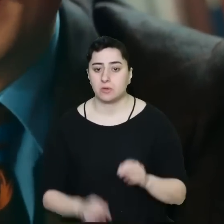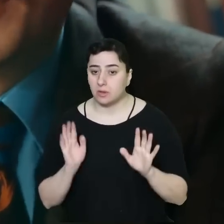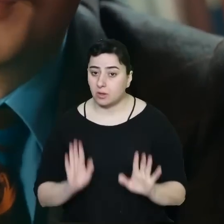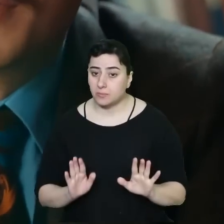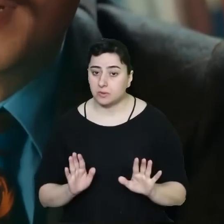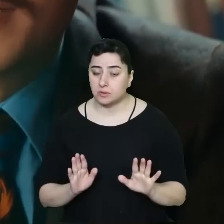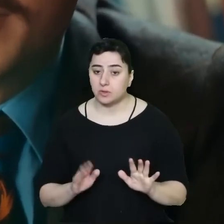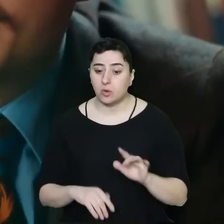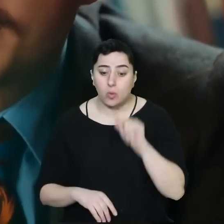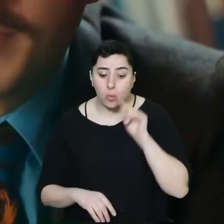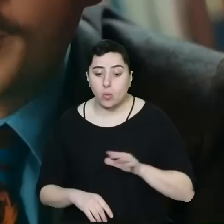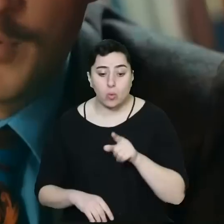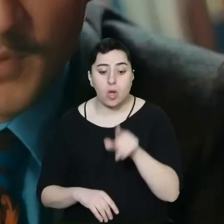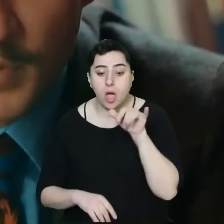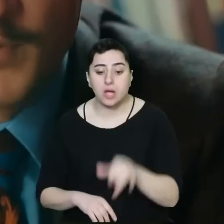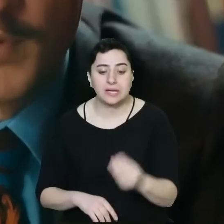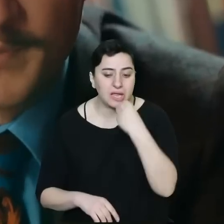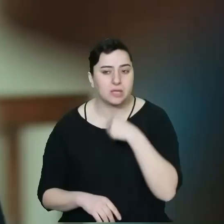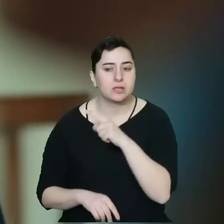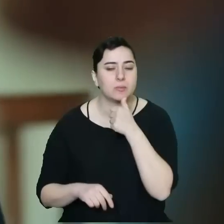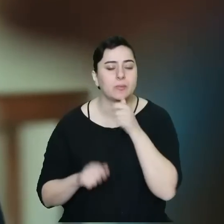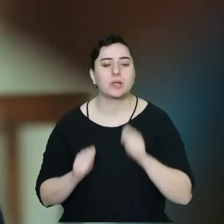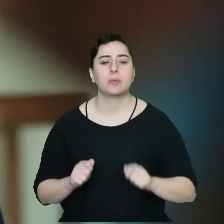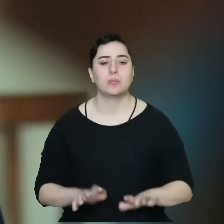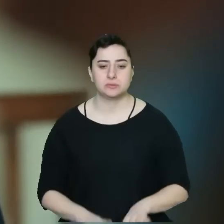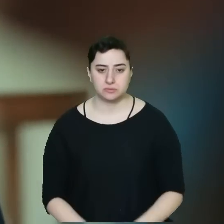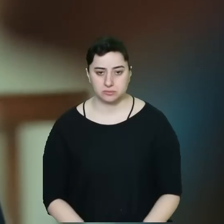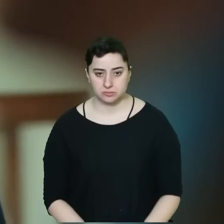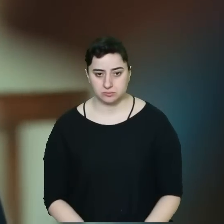Ama oğlunun hakkını yiyebilecek bir baba olduğunu da düşünmüyorum.